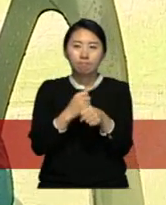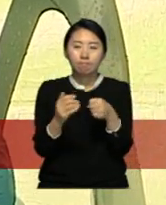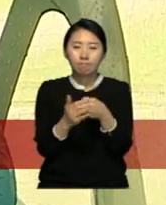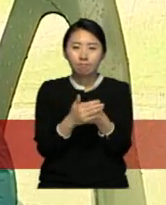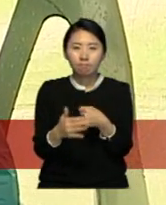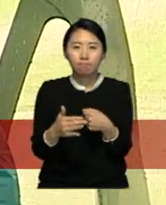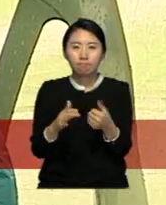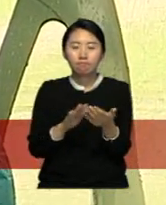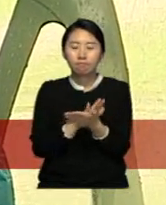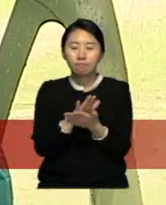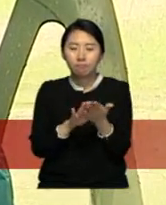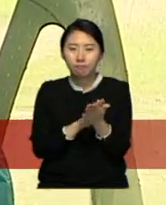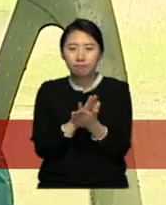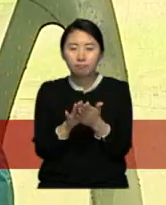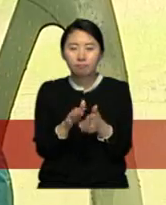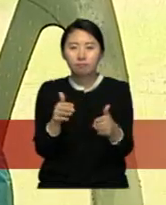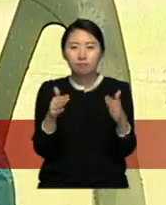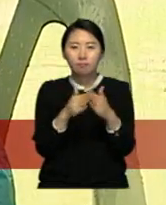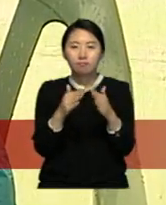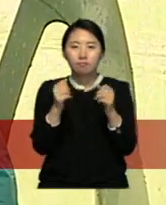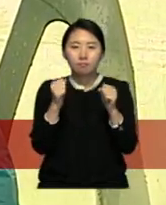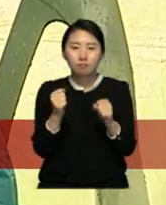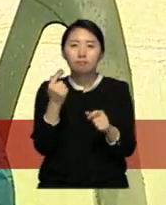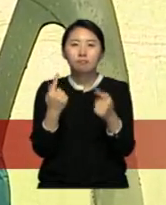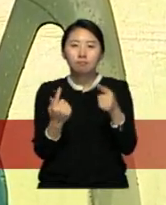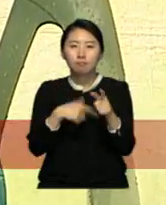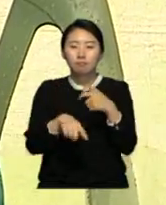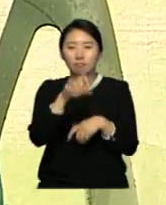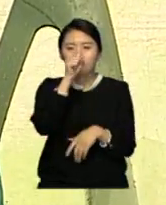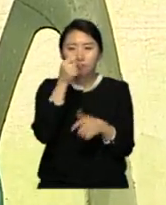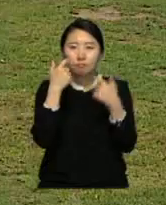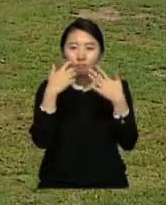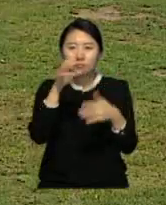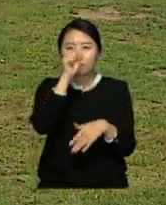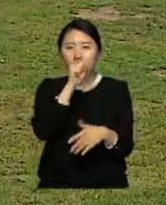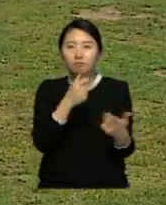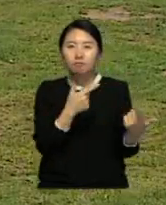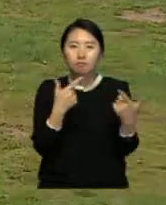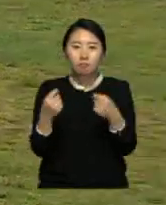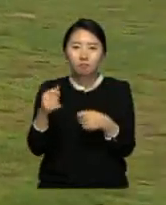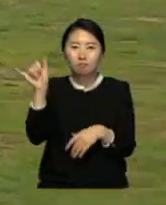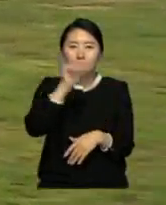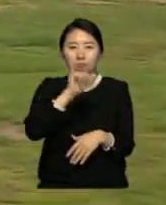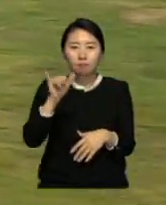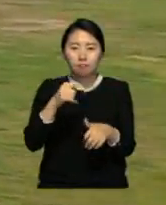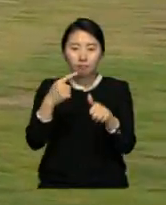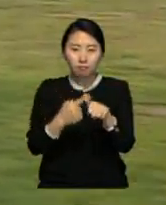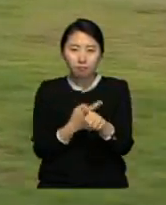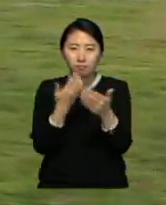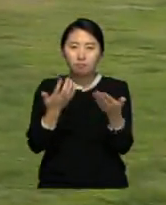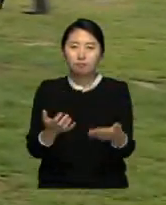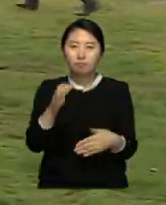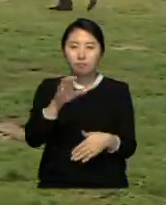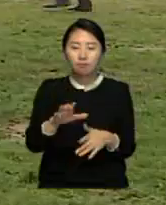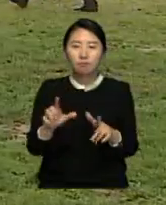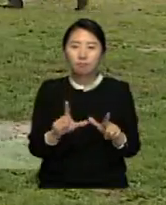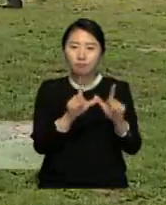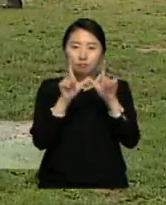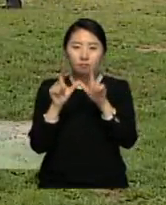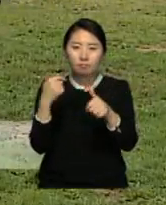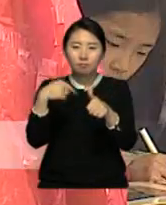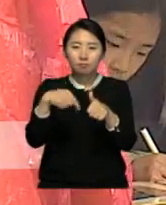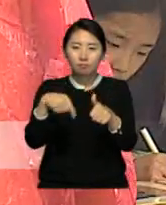하니까는 집에 있는 것보다 훨씬 더 좋을 것 같아서 나와보니까 확실히 좋은 것 같습니다. 전국 자연휴양림의 산림 문화와